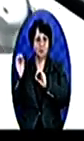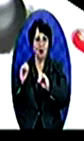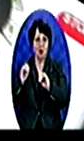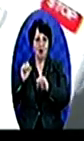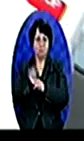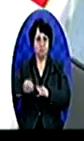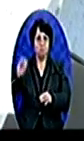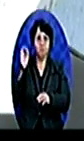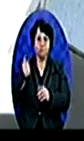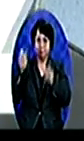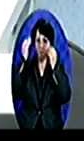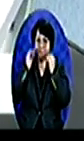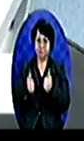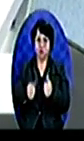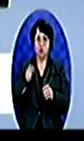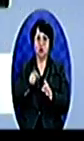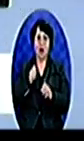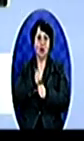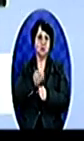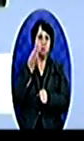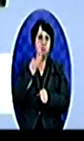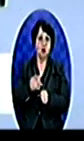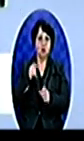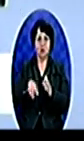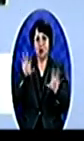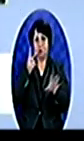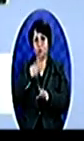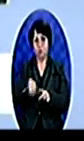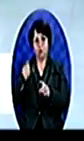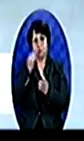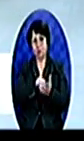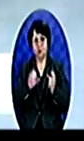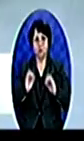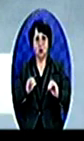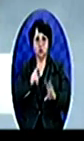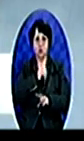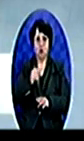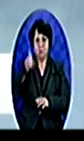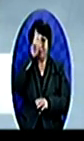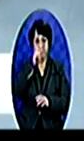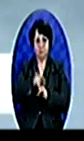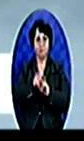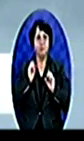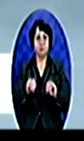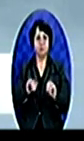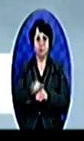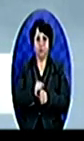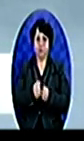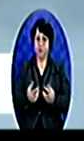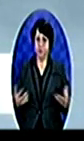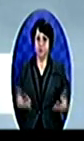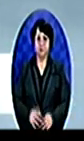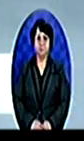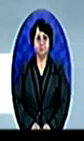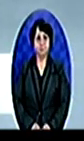байна. За мөн дотооддоо ажлын байран дээрх 12 удаагийн сургалтанд 110 эмч мэрэгжилтэн инженер техникийн ажилтнуудыг сургасан